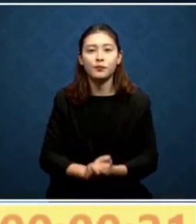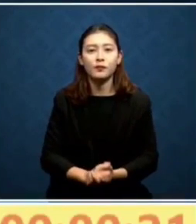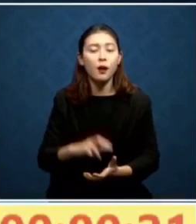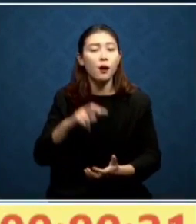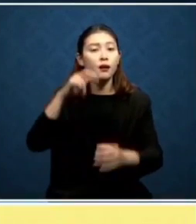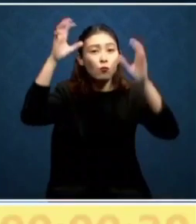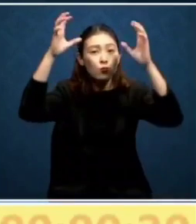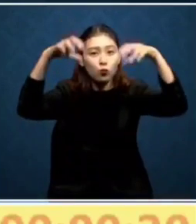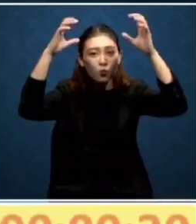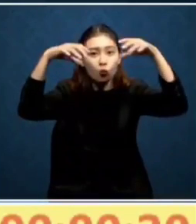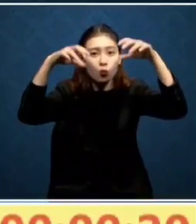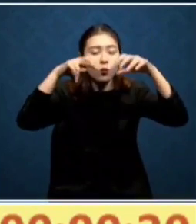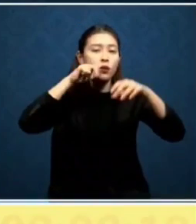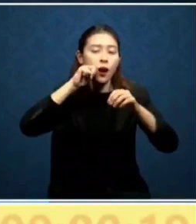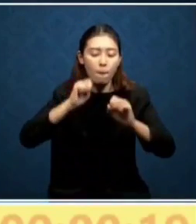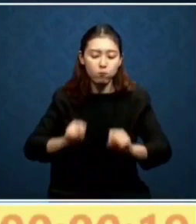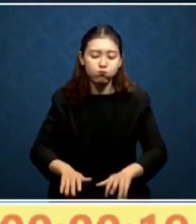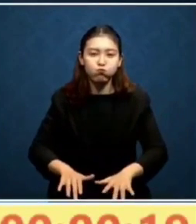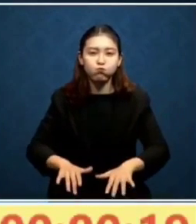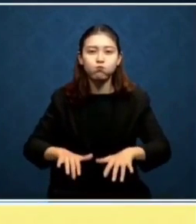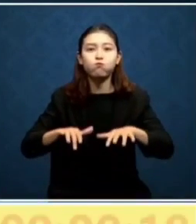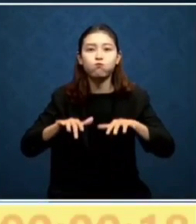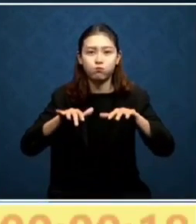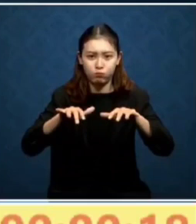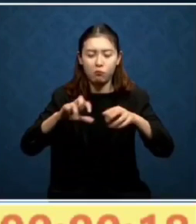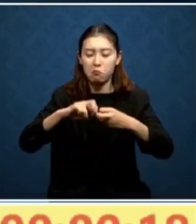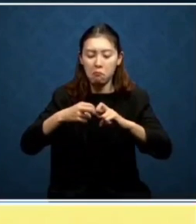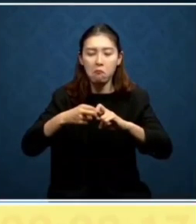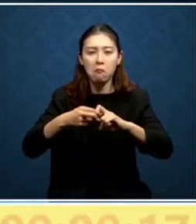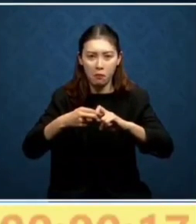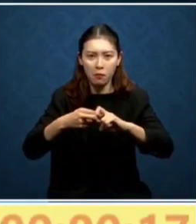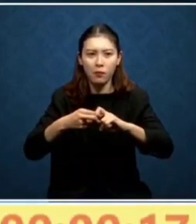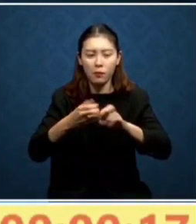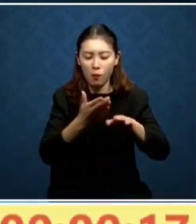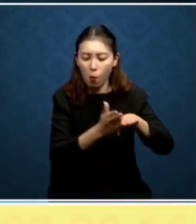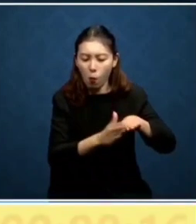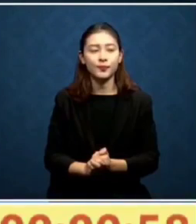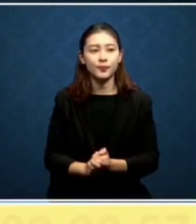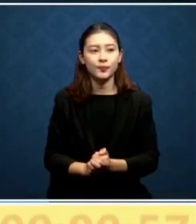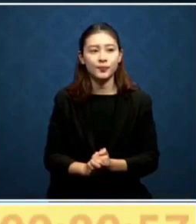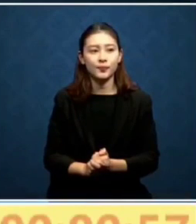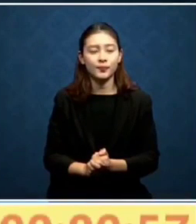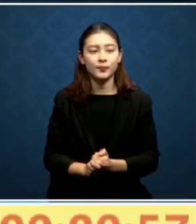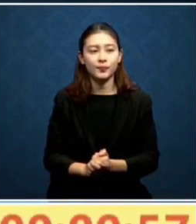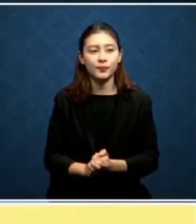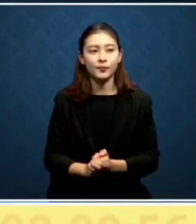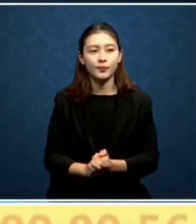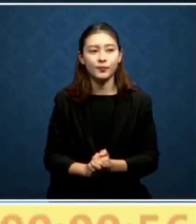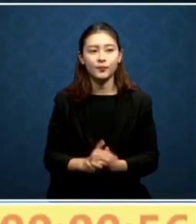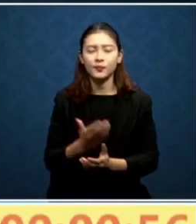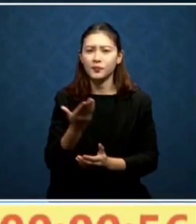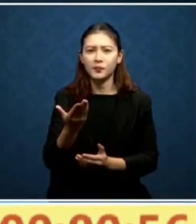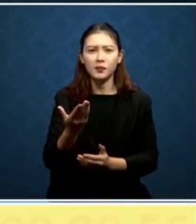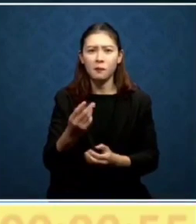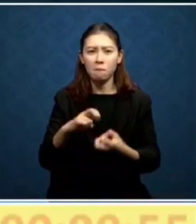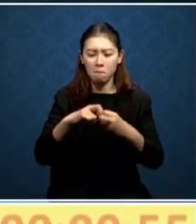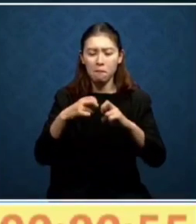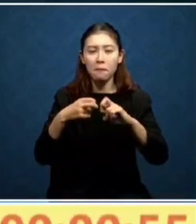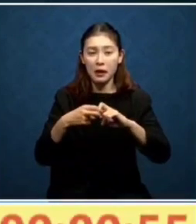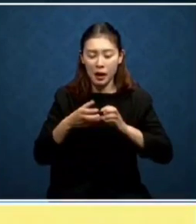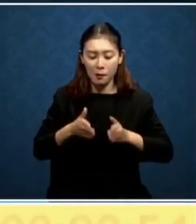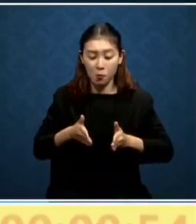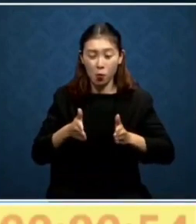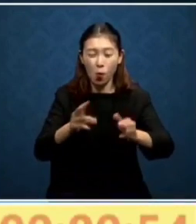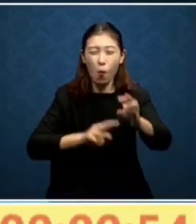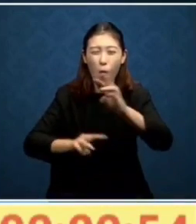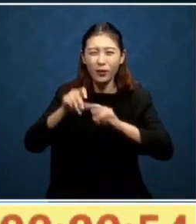นำทวมถบริเวณทางเทาส่ผใหเกิดอัตลายและอาจระสบอุบัิเหตุ ได้รับัิเจ็ได้จึขอใหหน่วยงทเกี่วของปิบติตามกฎหมาย และมตร